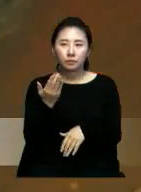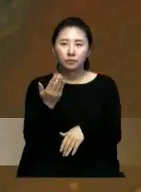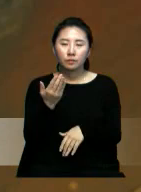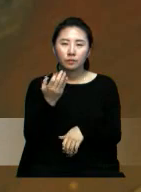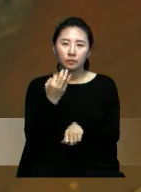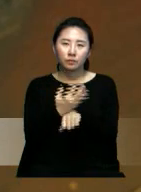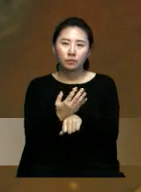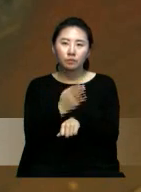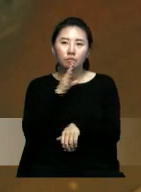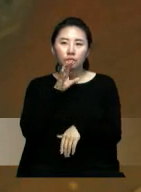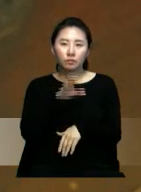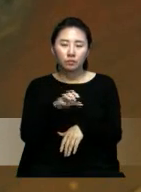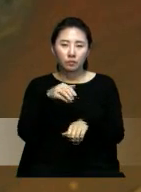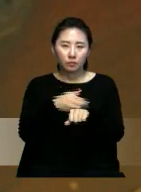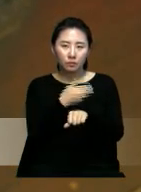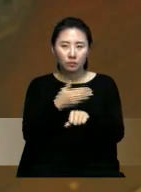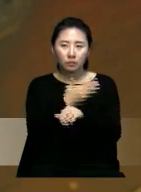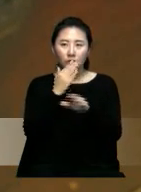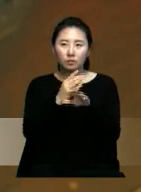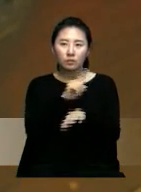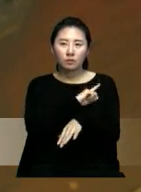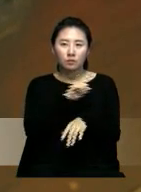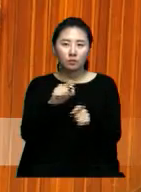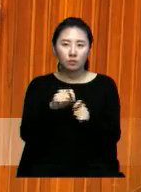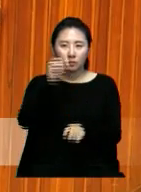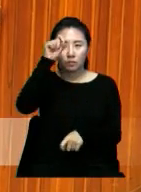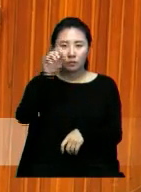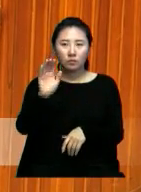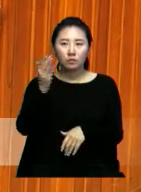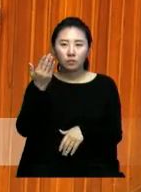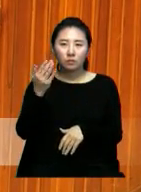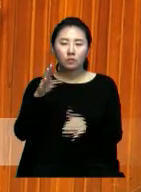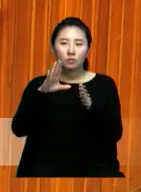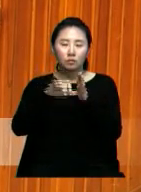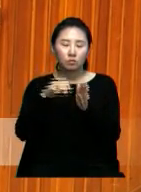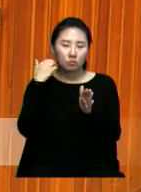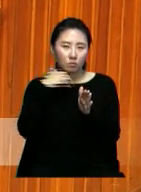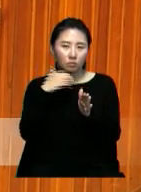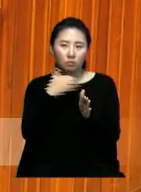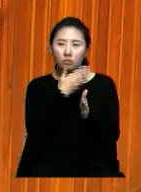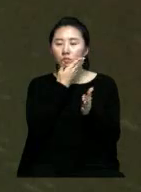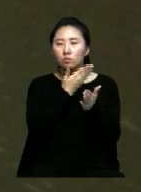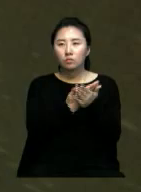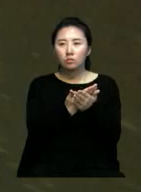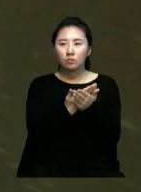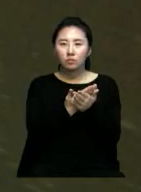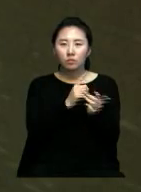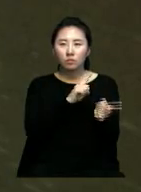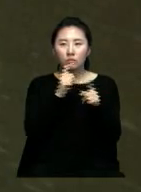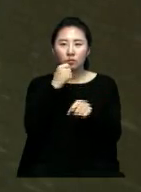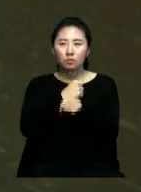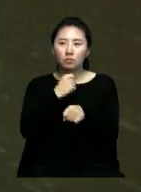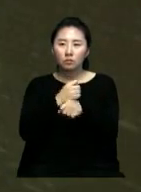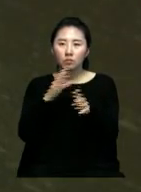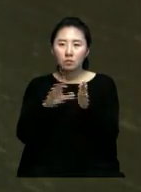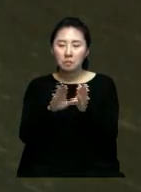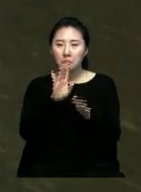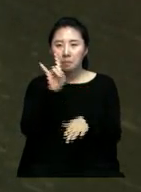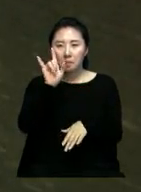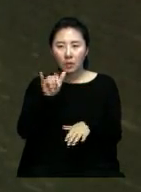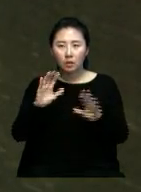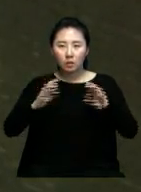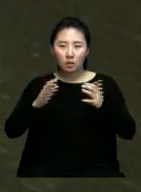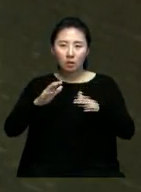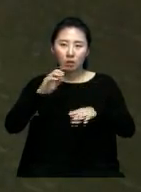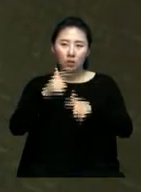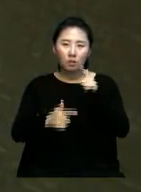반다지는 현존하는 목가구 중에서 가장 오래됐습니다. 한때는 누군가의 소중한 보관소였을 돈궤는 백두산